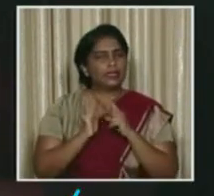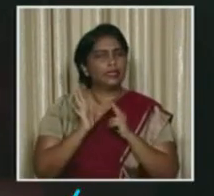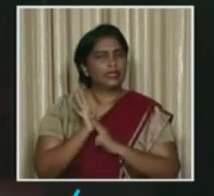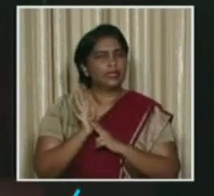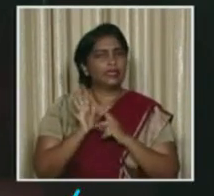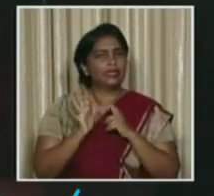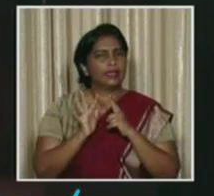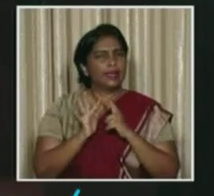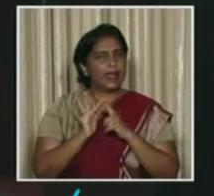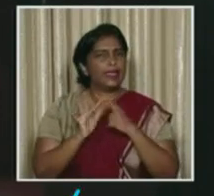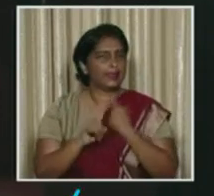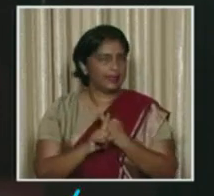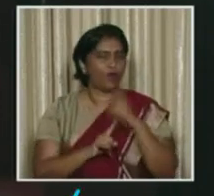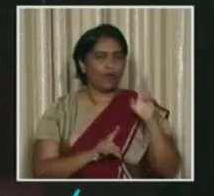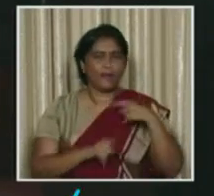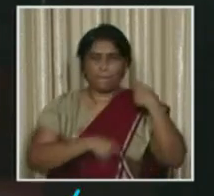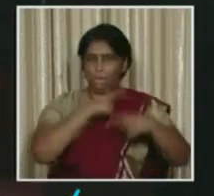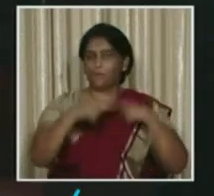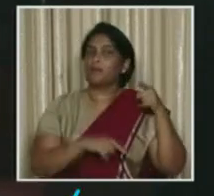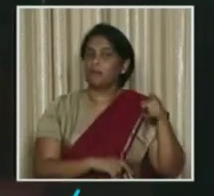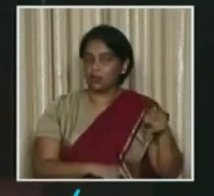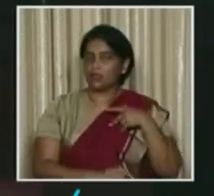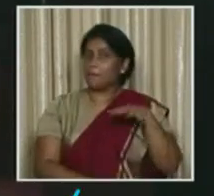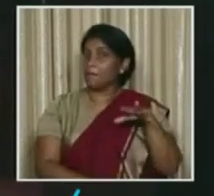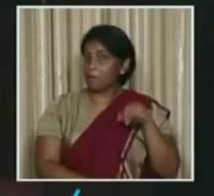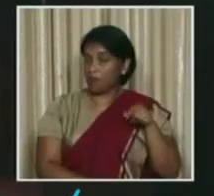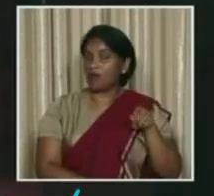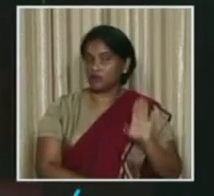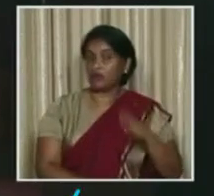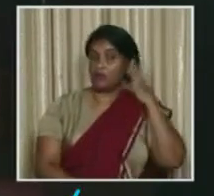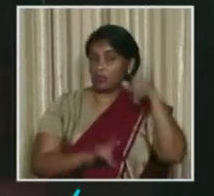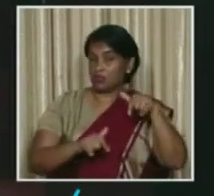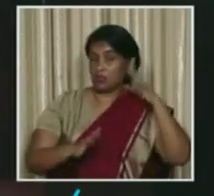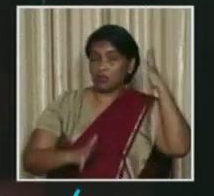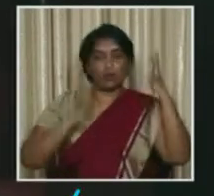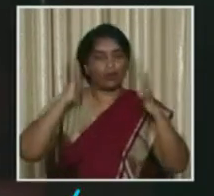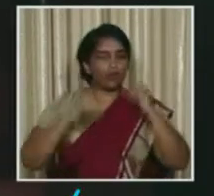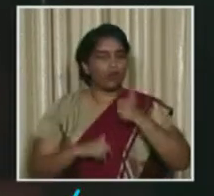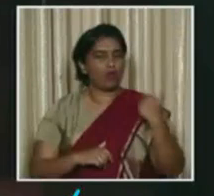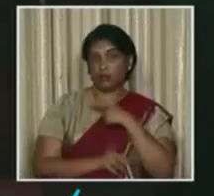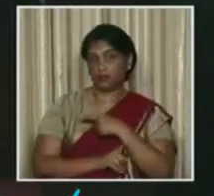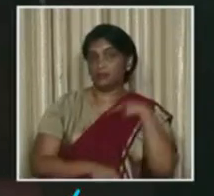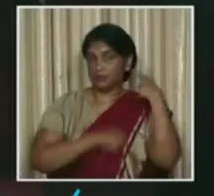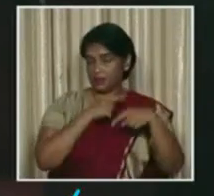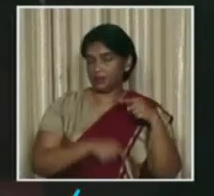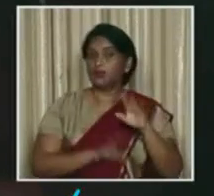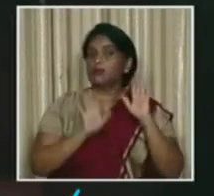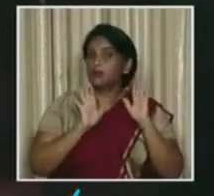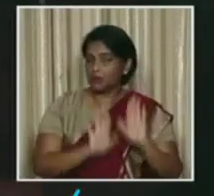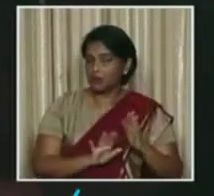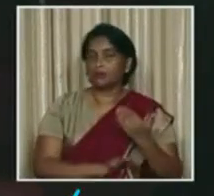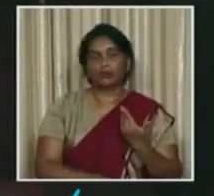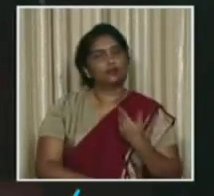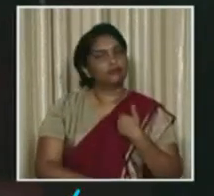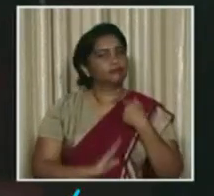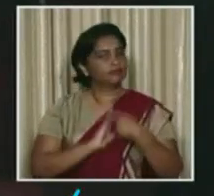ඇක්සලරේටර් උපකරණය තමයි පාවිච්චි කරන්නට ඕන අද ලෝකේ නවීනතම උපකරණය. නමුත්